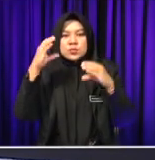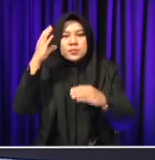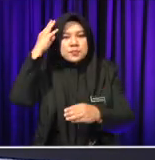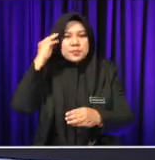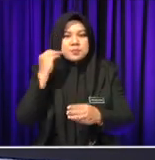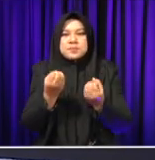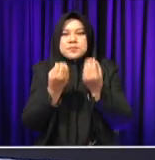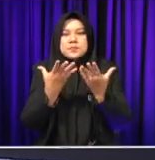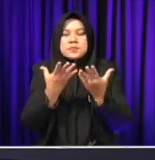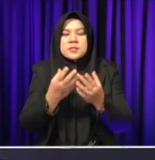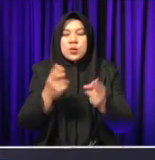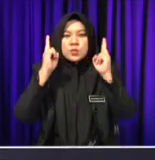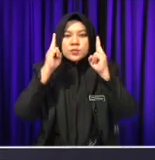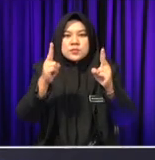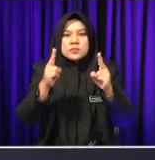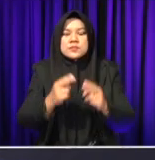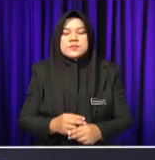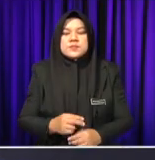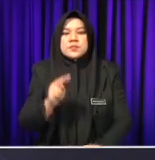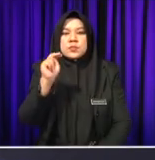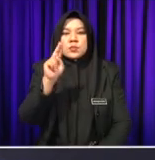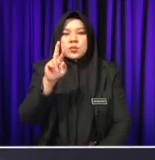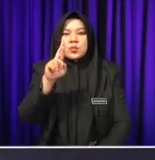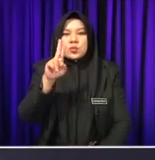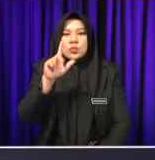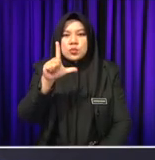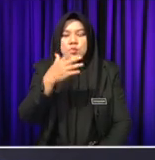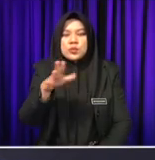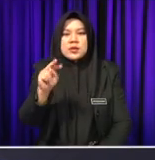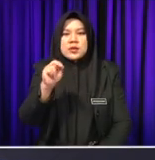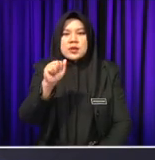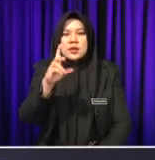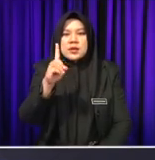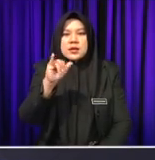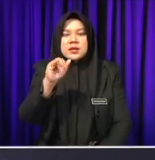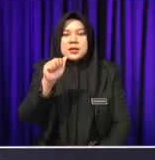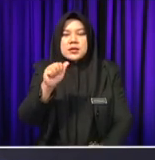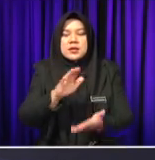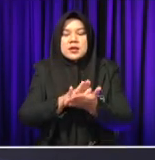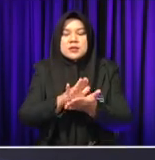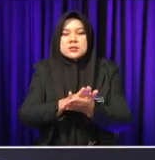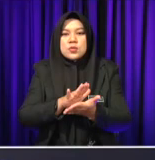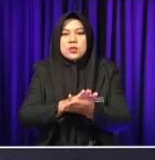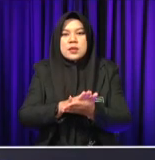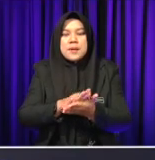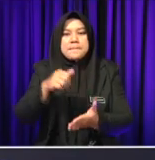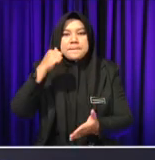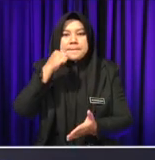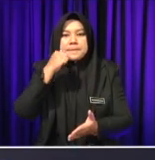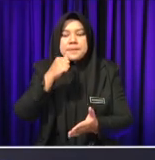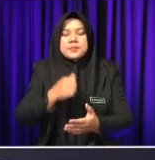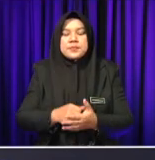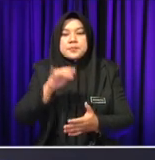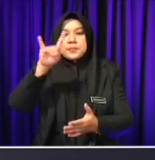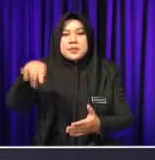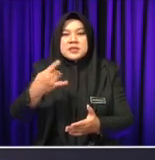pengalamannya iaitu Ustazah Nurul Nad Abdul latib dari sekolah menengah kebangsaan perempuan Taman Petaling